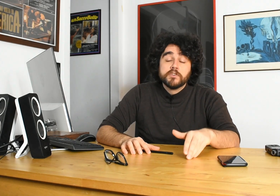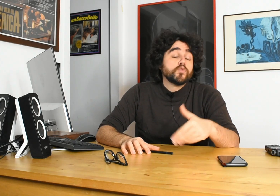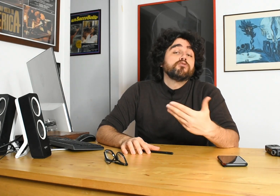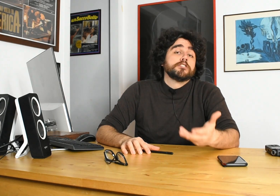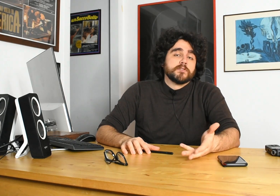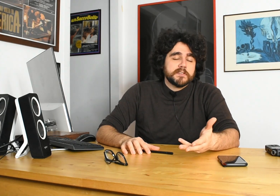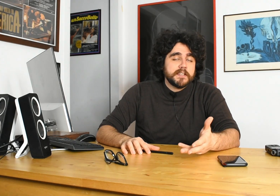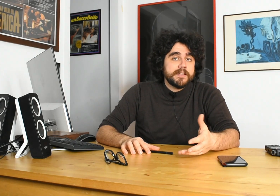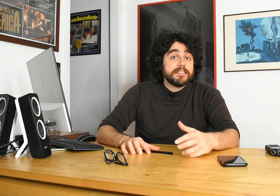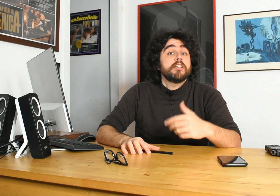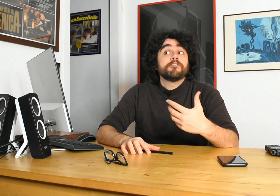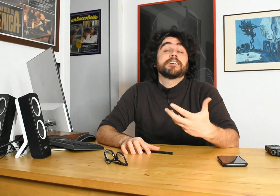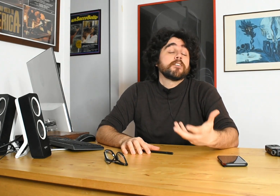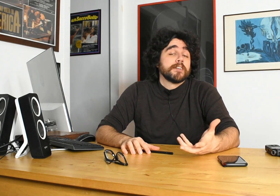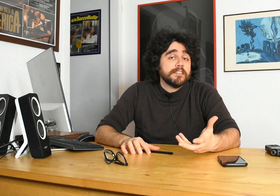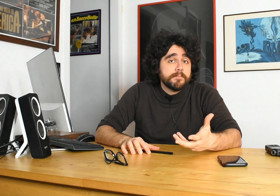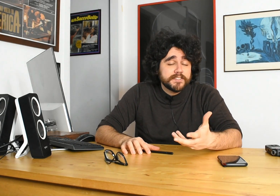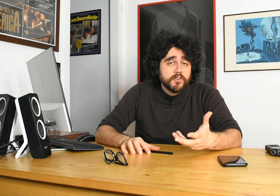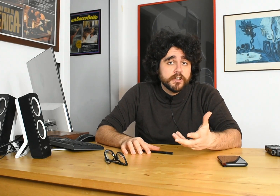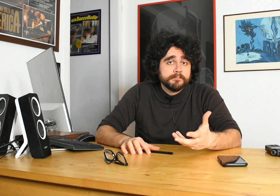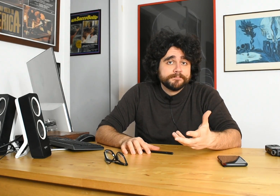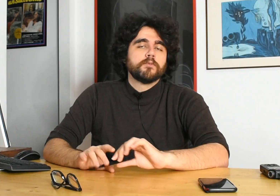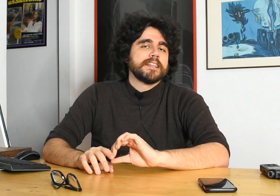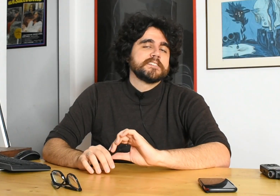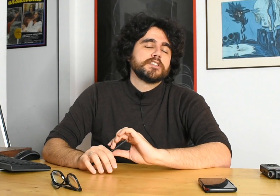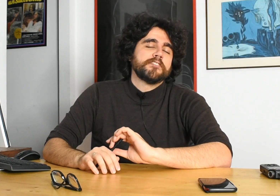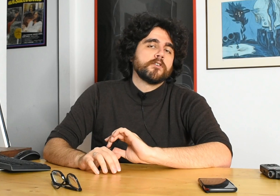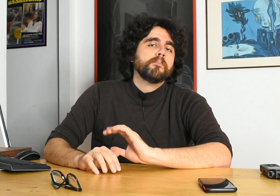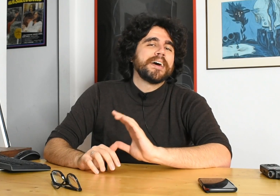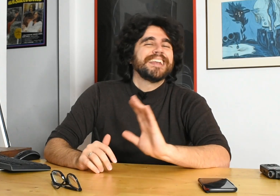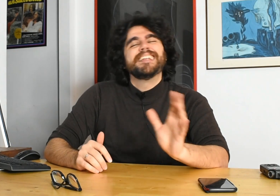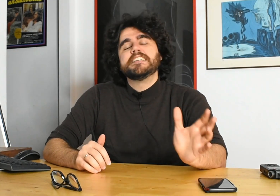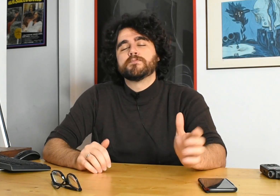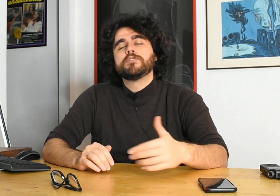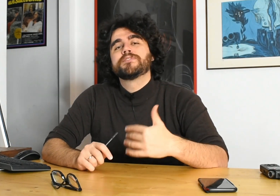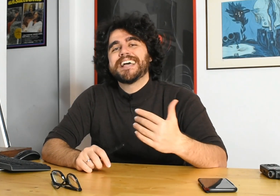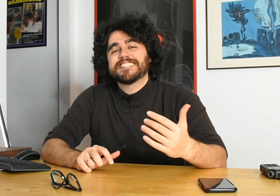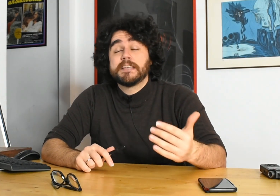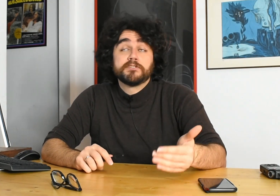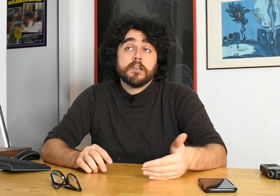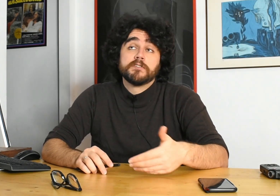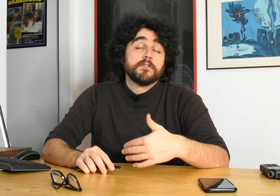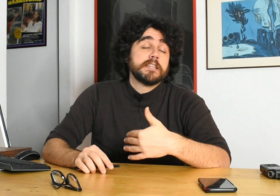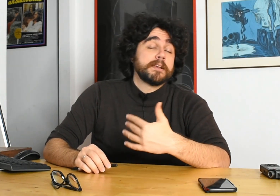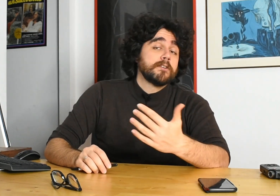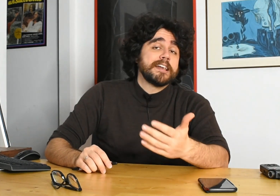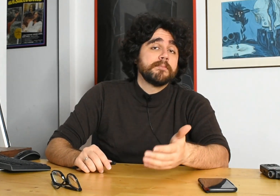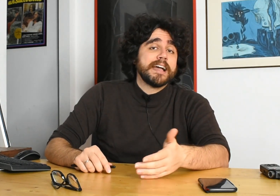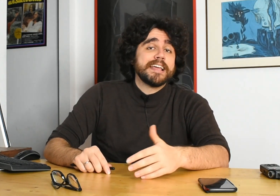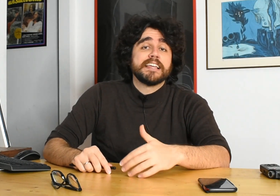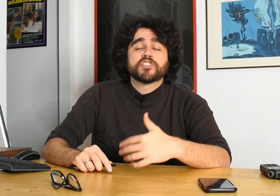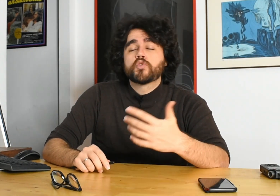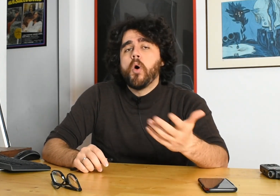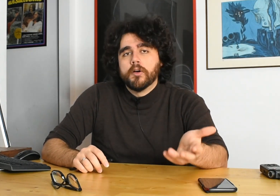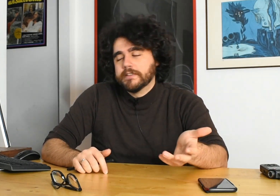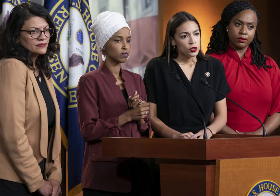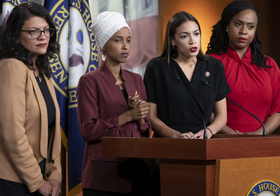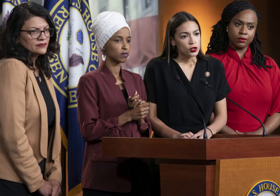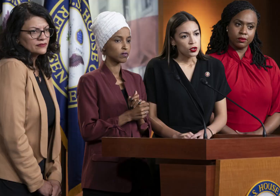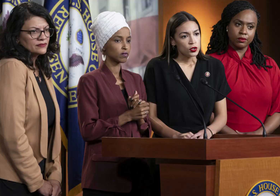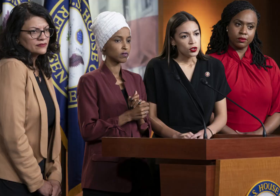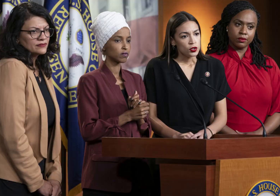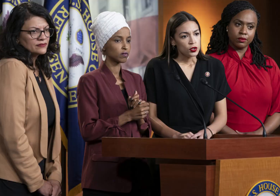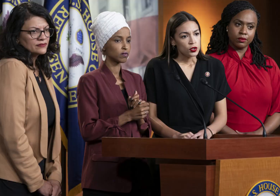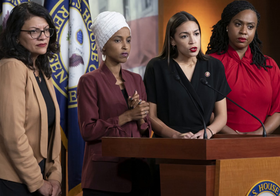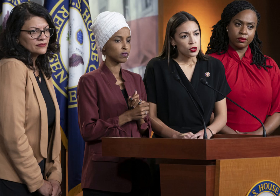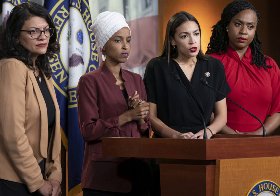sul gender, sugli ultimi sostanzialmente, e lo fa anche con grande passione. Guardate, se volete fare un parallelismo entusiasta, possiamo, se volete, paragonarle magari alla Squad, quella